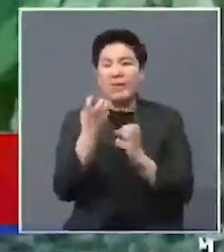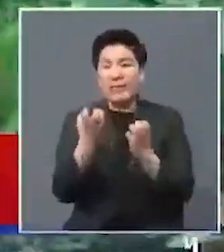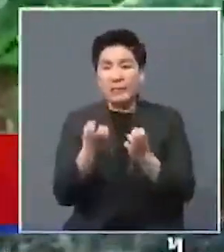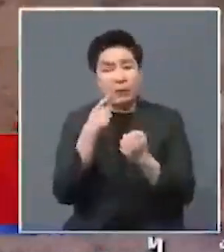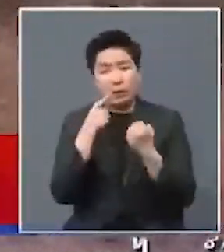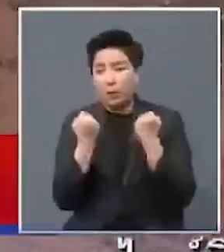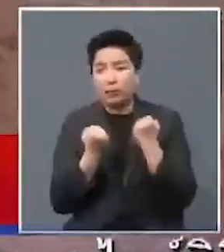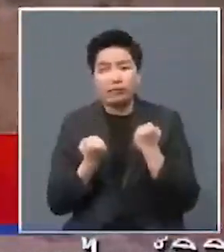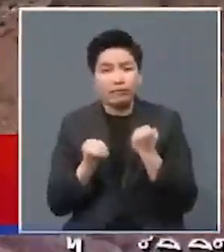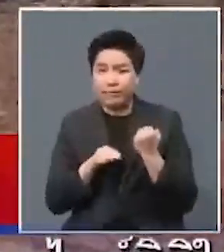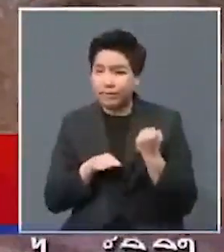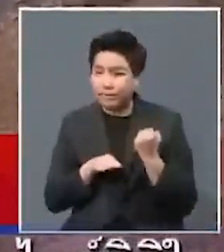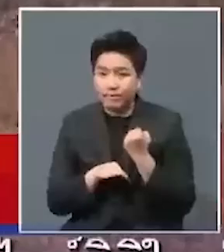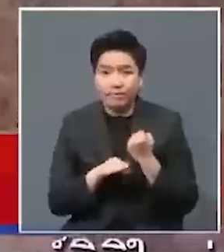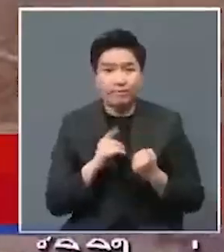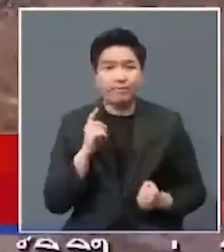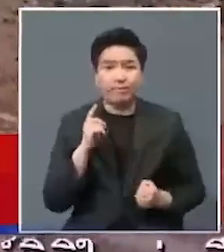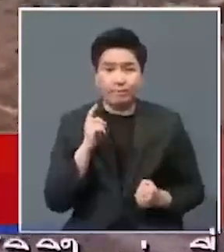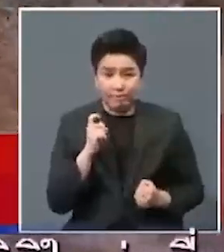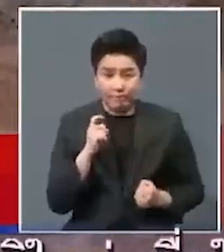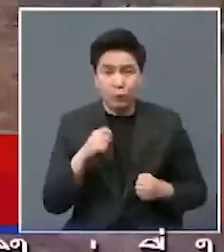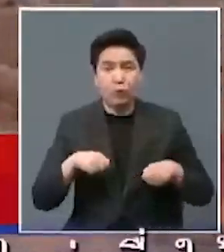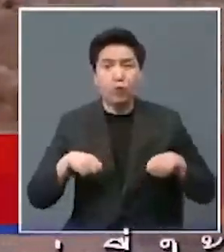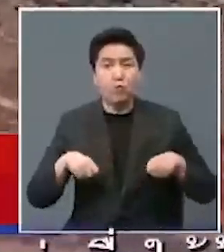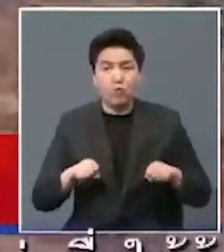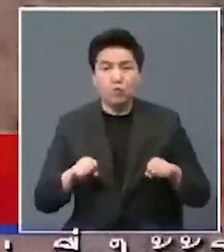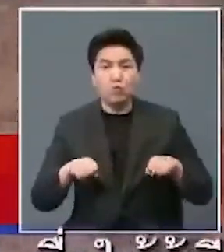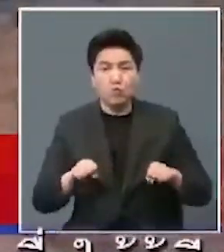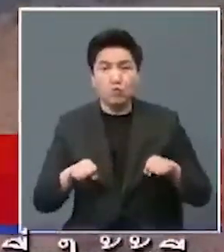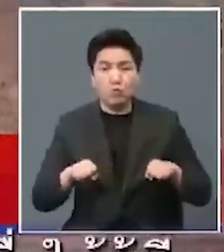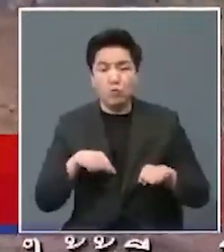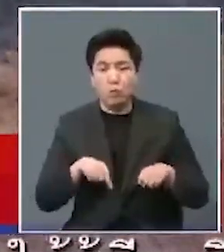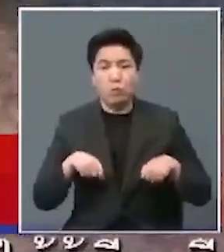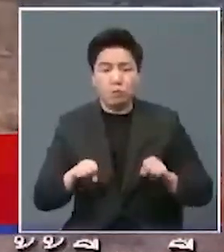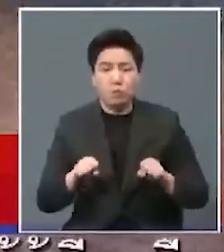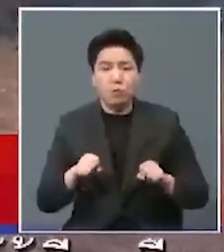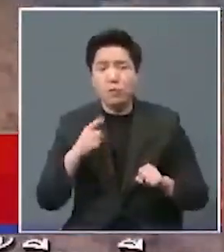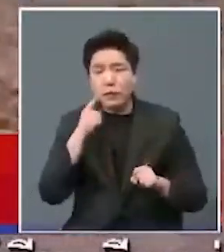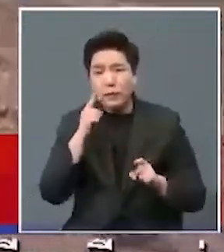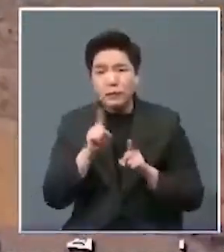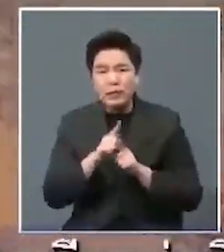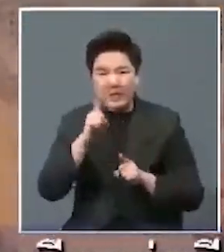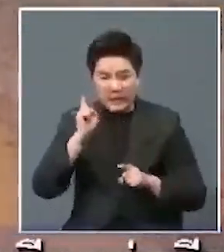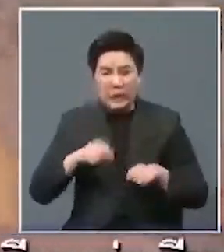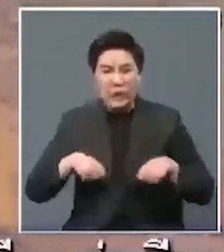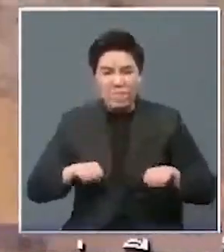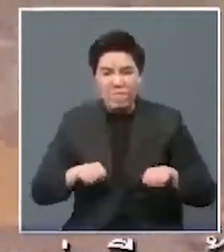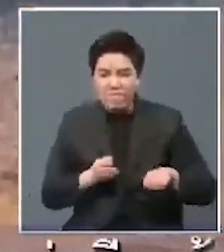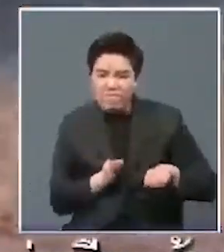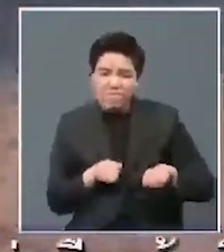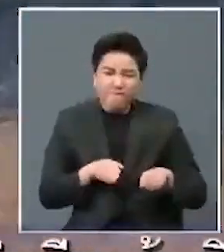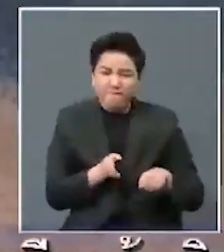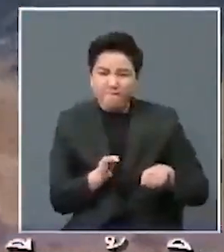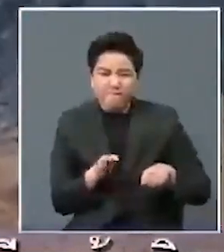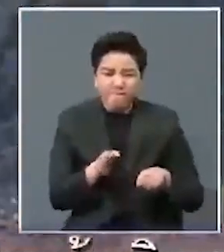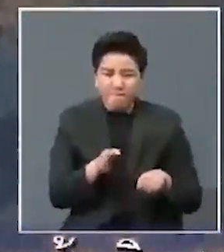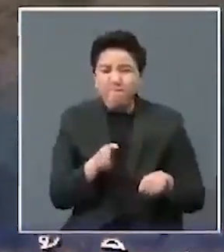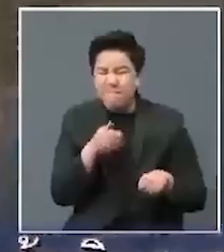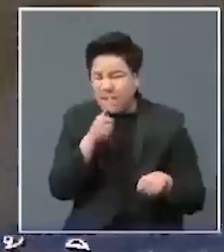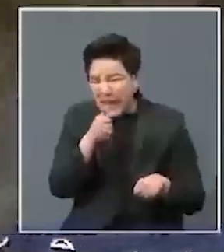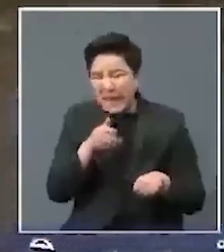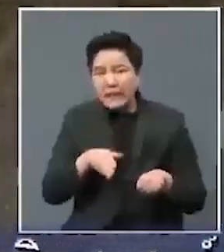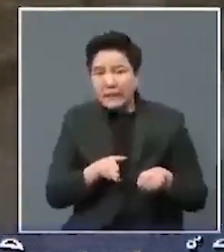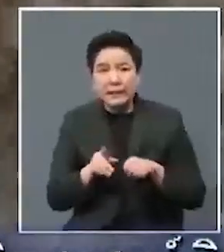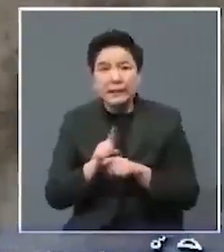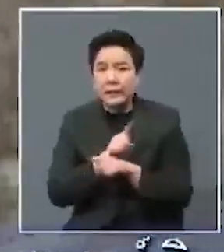ะไม่สามารถสัญจรผ่านไปมาได้รถจักรยานยนต์หรือว่ามอเตอร์ไซค์แม้ว่าจริงๆก็จะยังพอเข้าพื้นที่ไปได้บ้